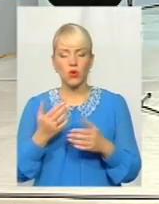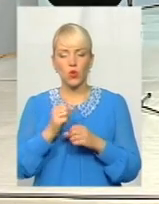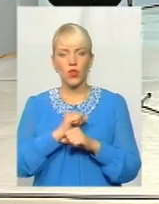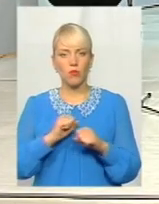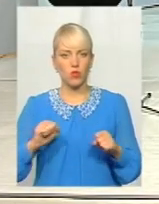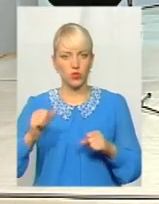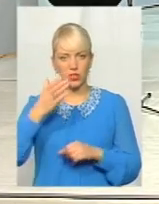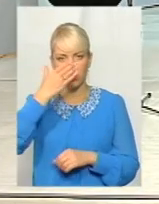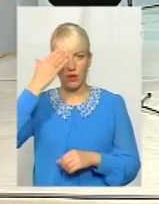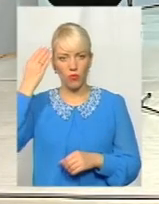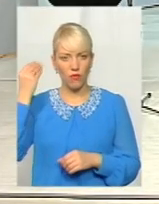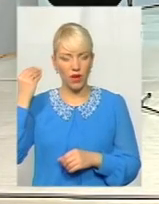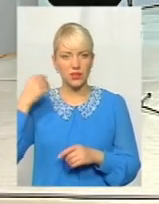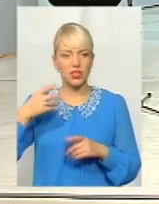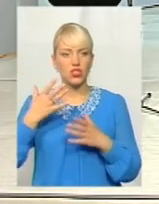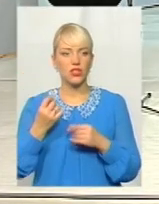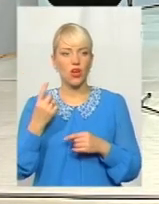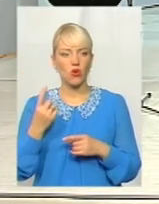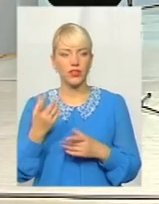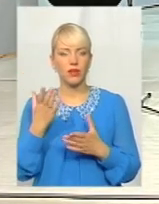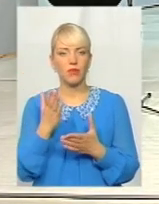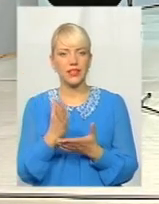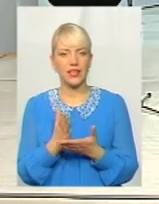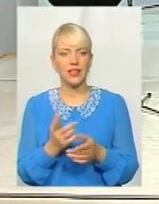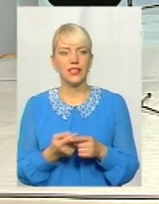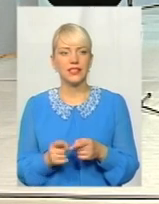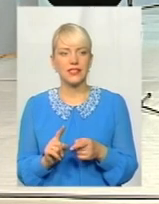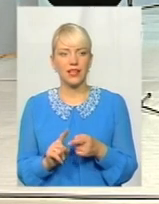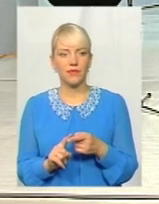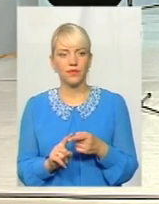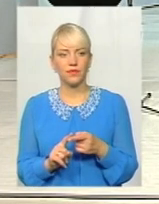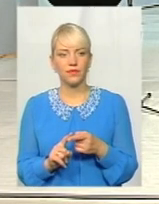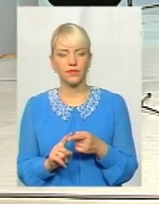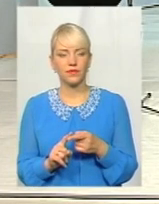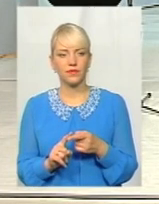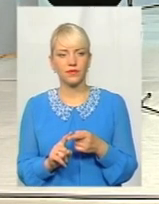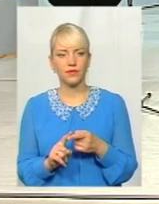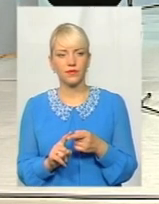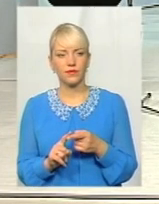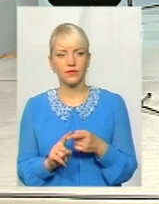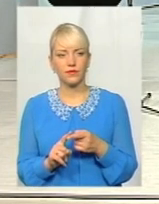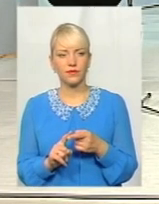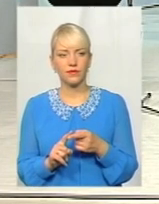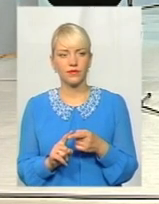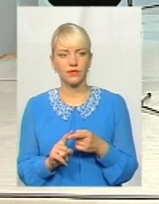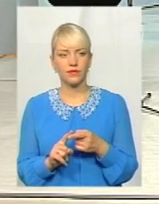забувати. Ще одним є це, зараз я згадаю,